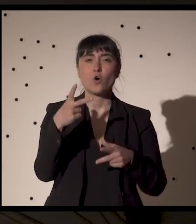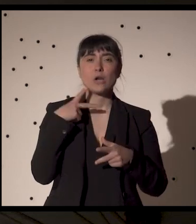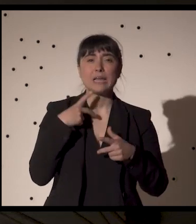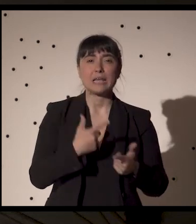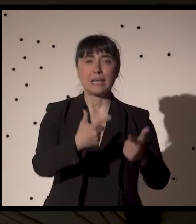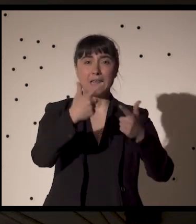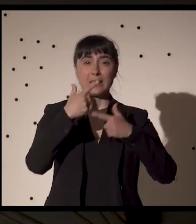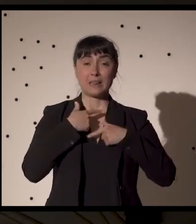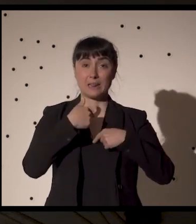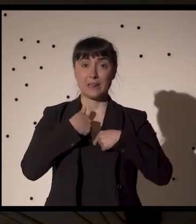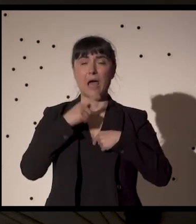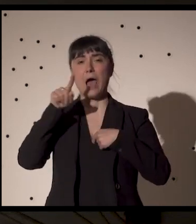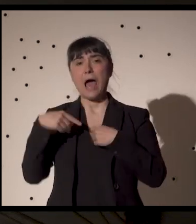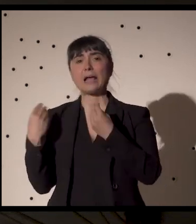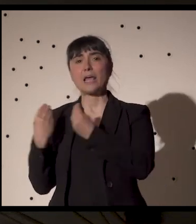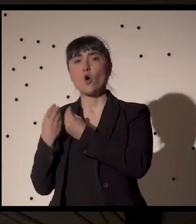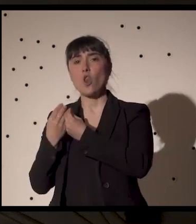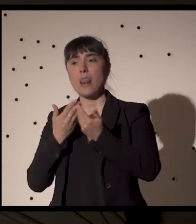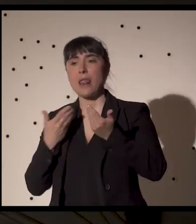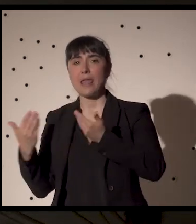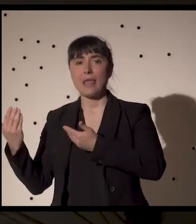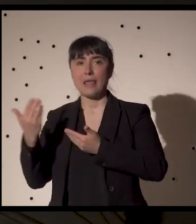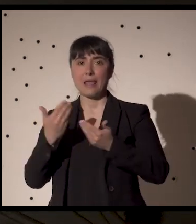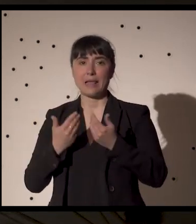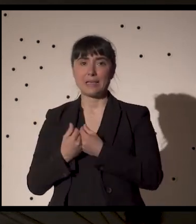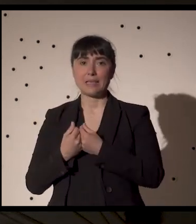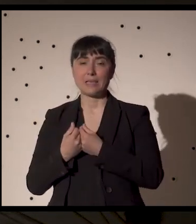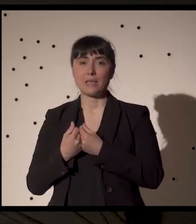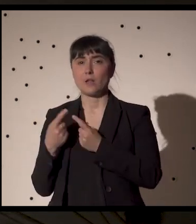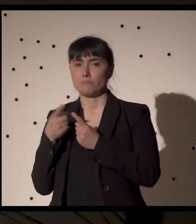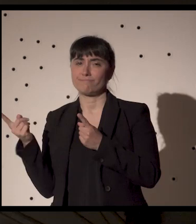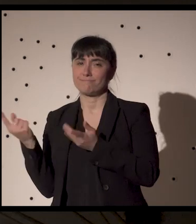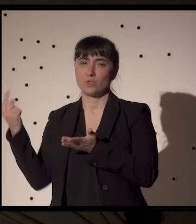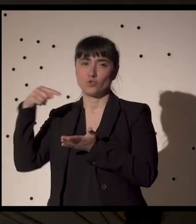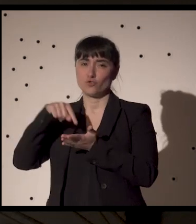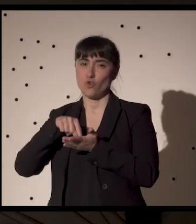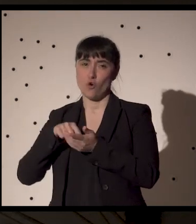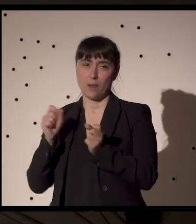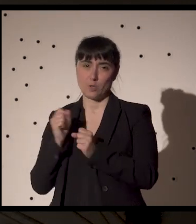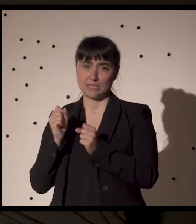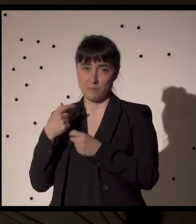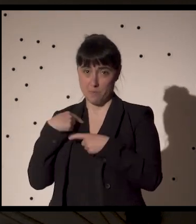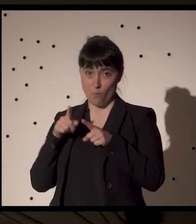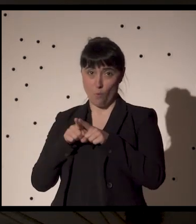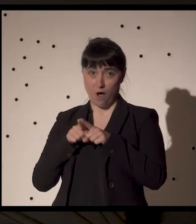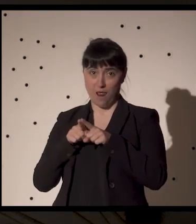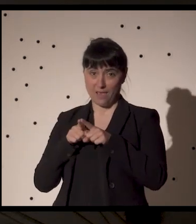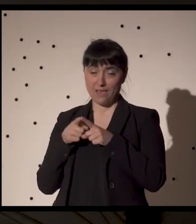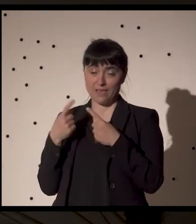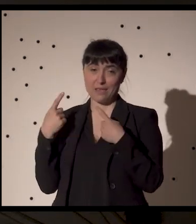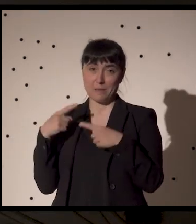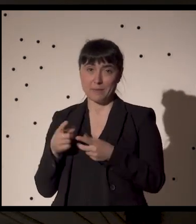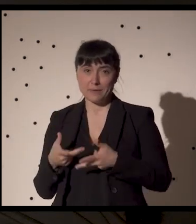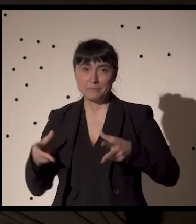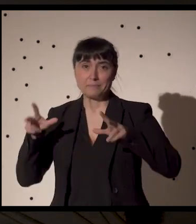dire anche a nome dei miei colleghi consiglieri che non saranno che non potranno più tornare in consiglio e quindi voglio ringraziare In primo luogo e ricordare